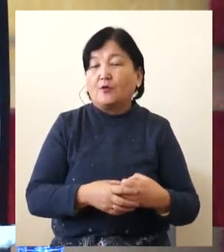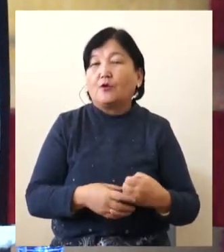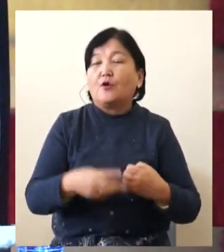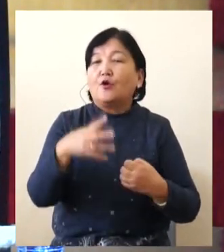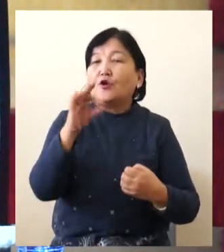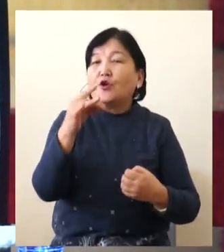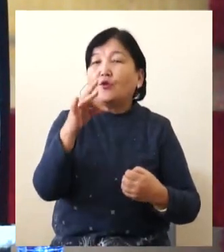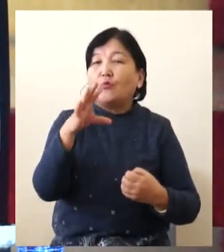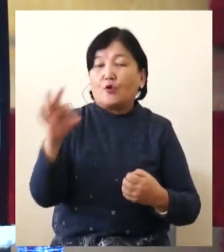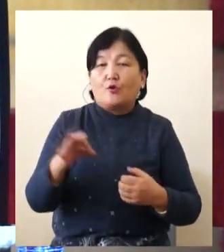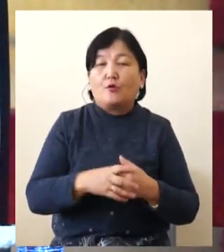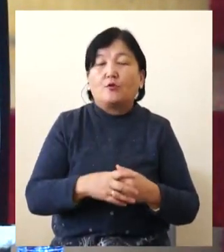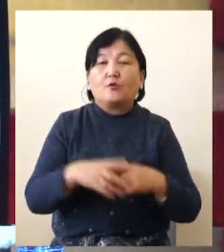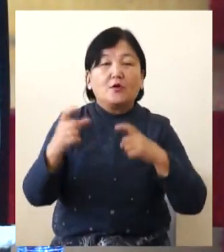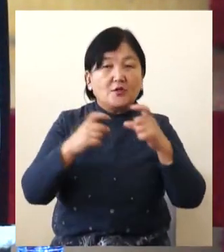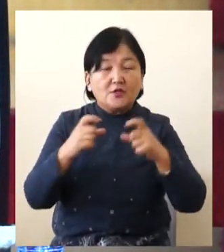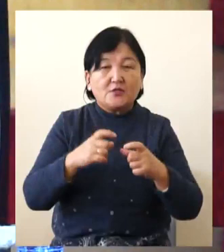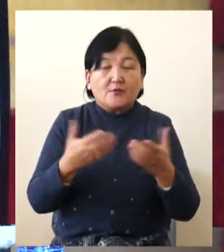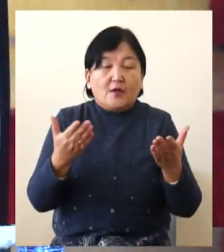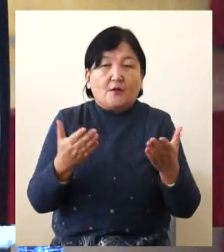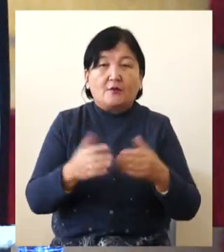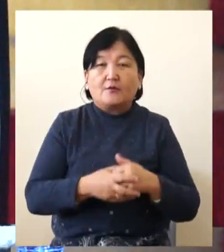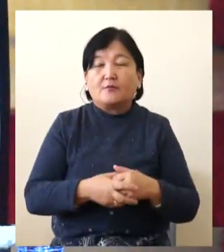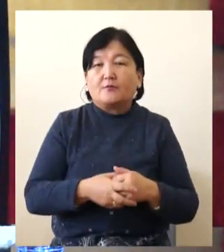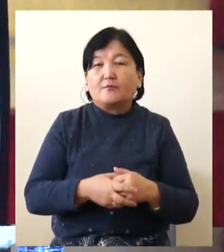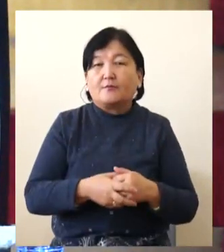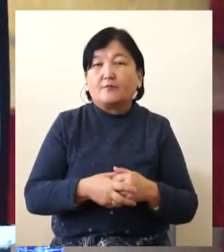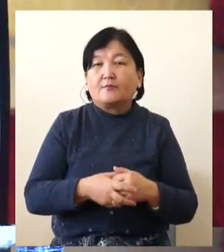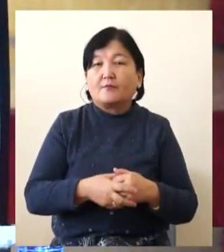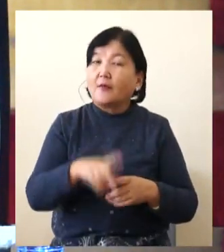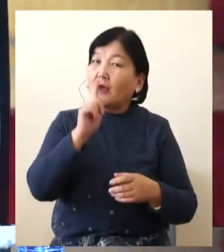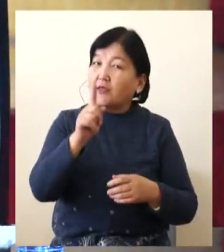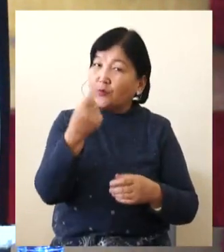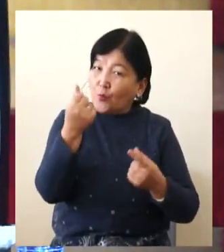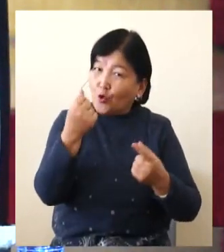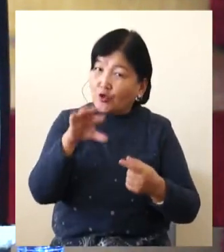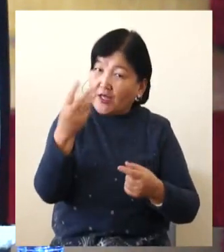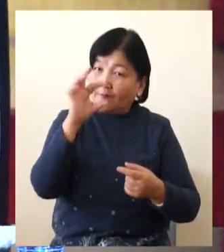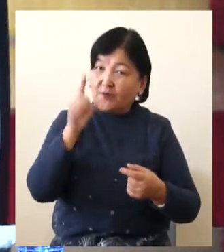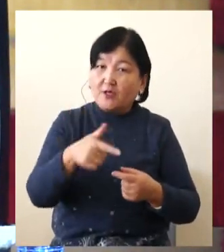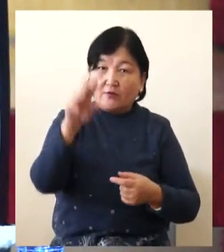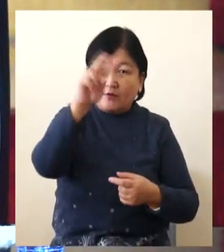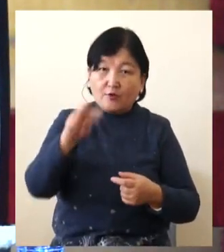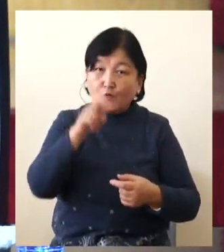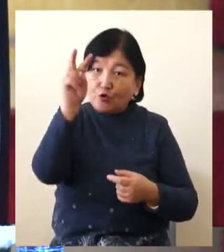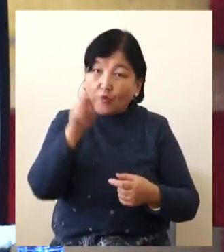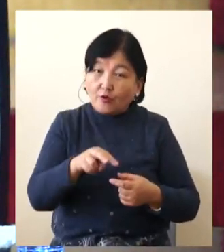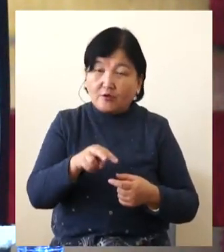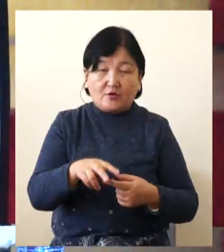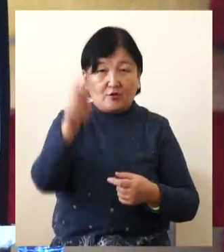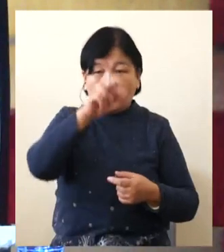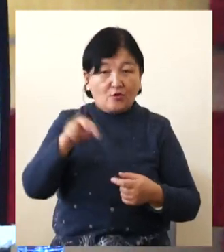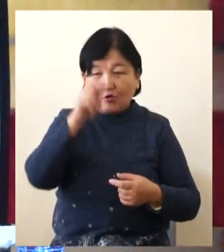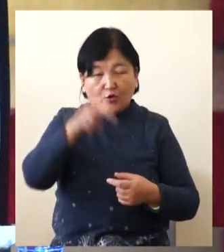байна. А яг одоо өдөржил яваад ирсэн ганц мөнгөнд тэмдэгт бол доллар. Энийг тийм